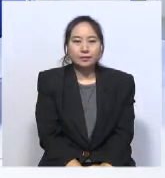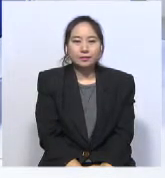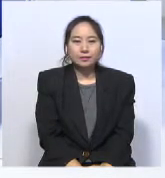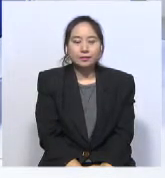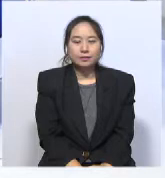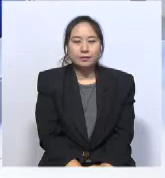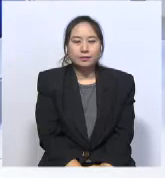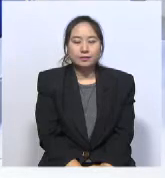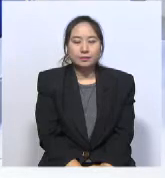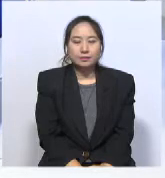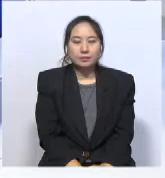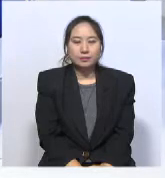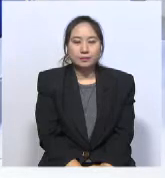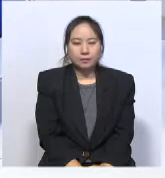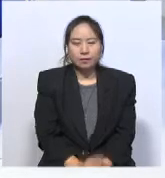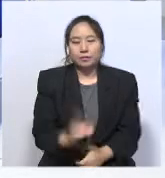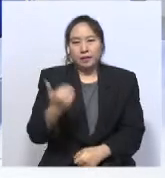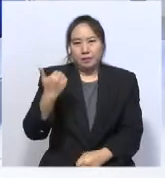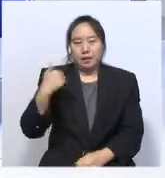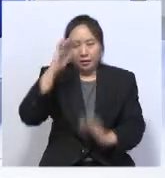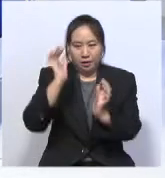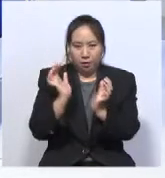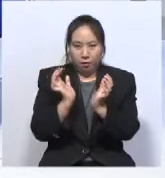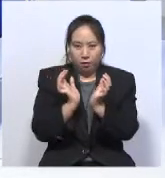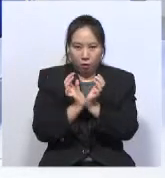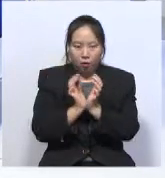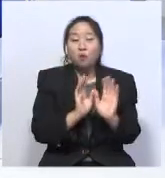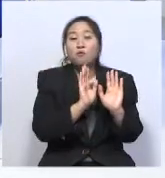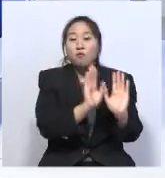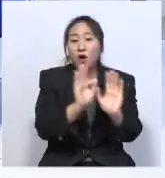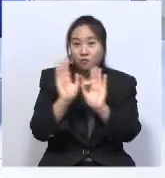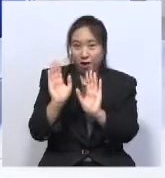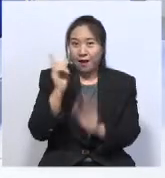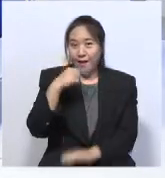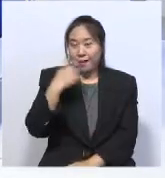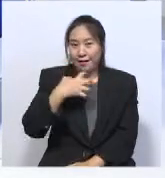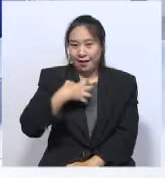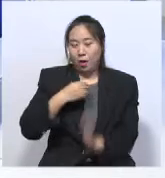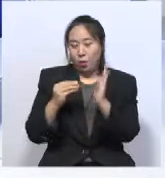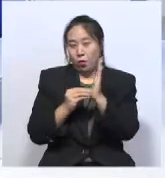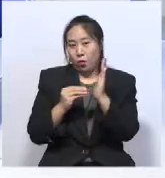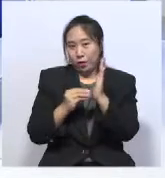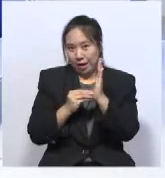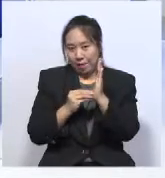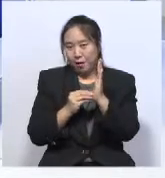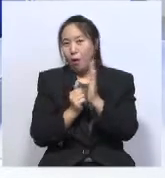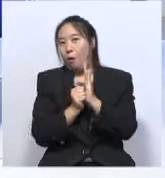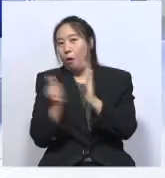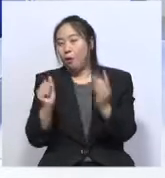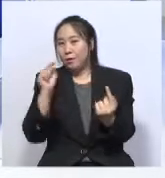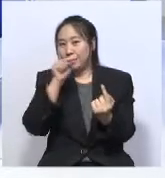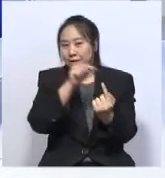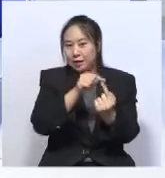ครับคุณตอแก้วคุณสุขานุครับจุดหนึ่งที่ตำรวจทางหลวงนั้นฝากไปถึงคนที่จะเดินทางออกจากกรุงเทพมหานครผ่านอยุธยานะ